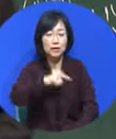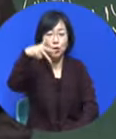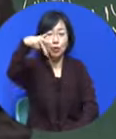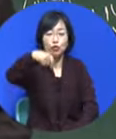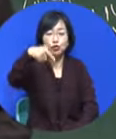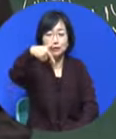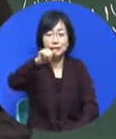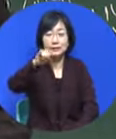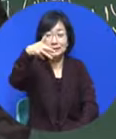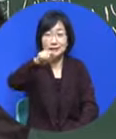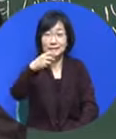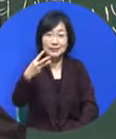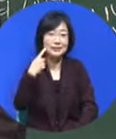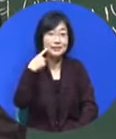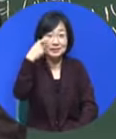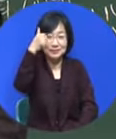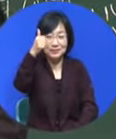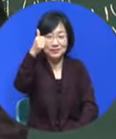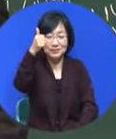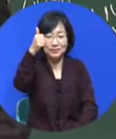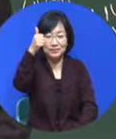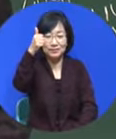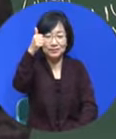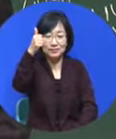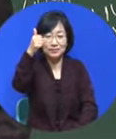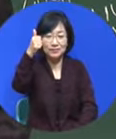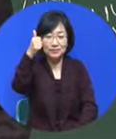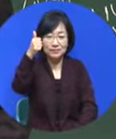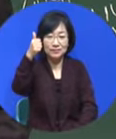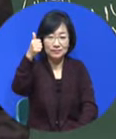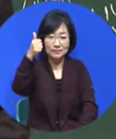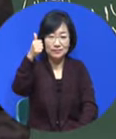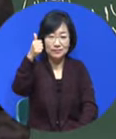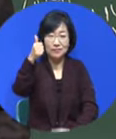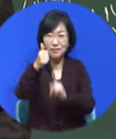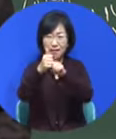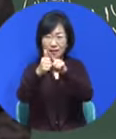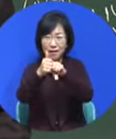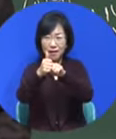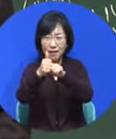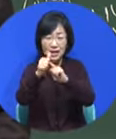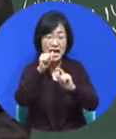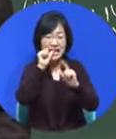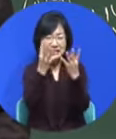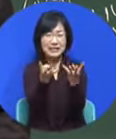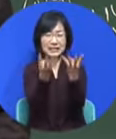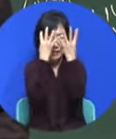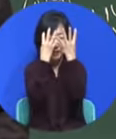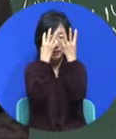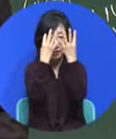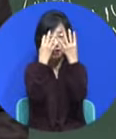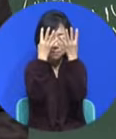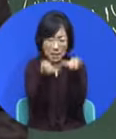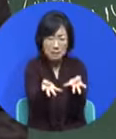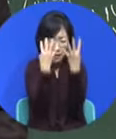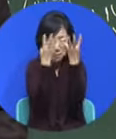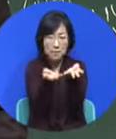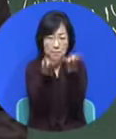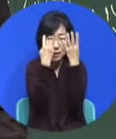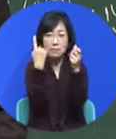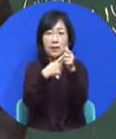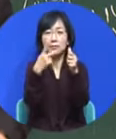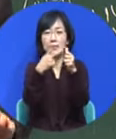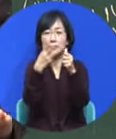철 그렇잖아요 당히 목사는을 다 잡혀가고 결은 맞아서